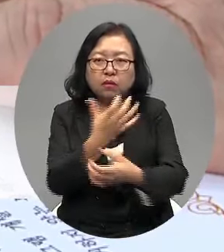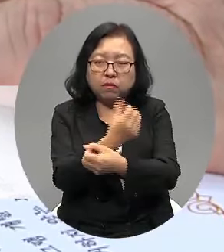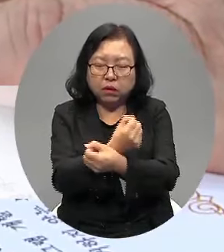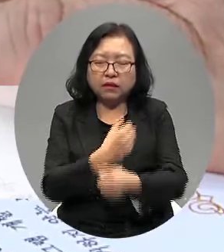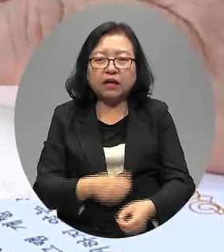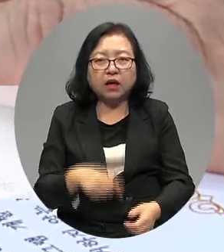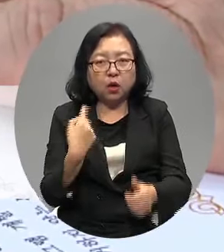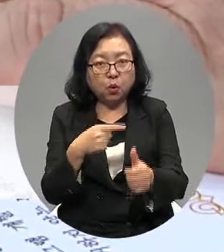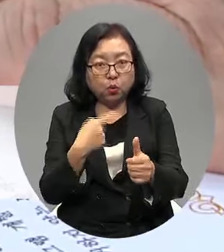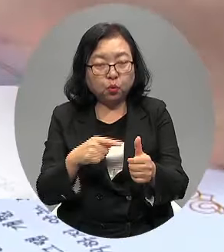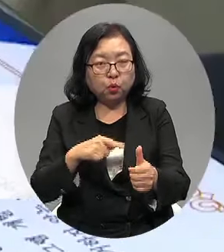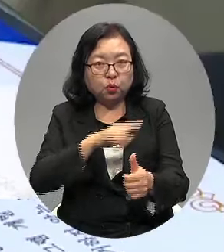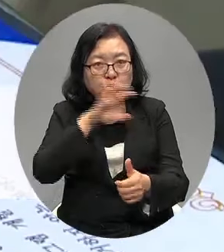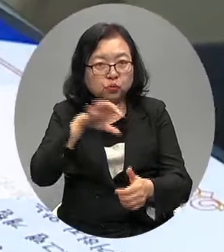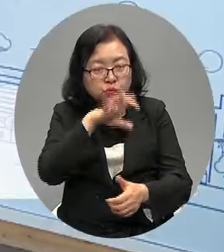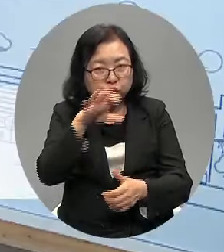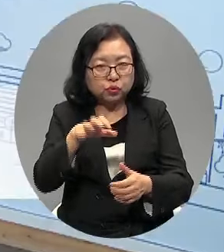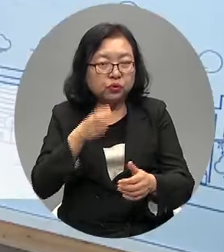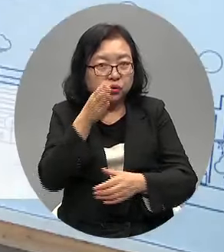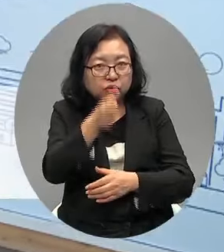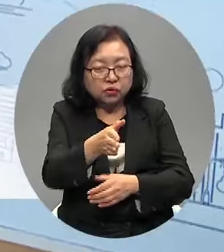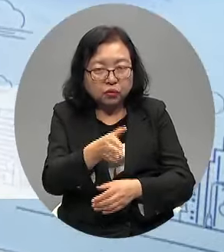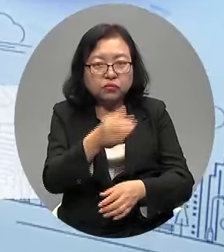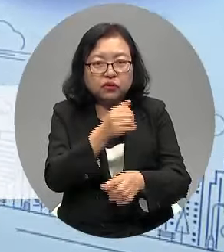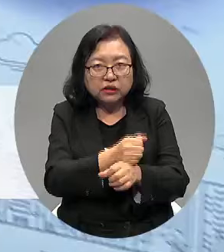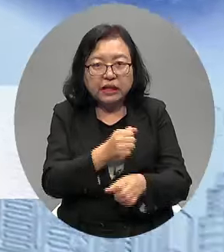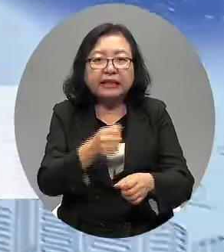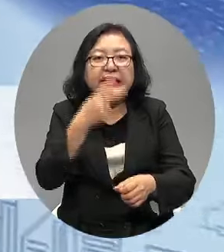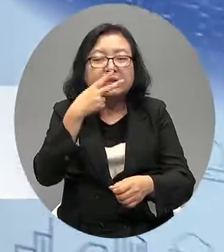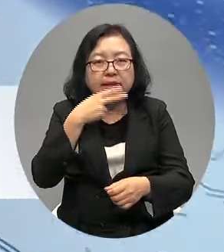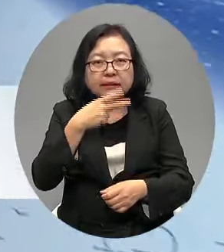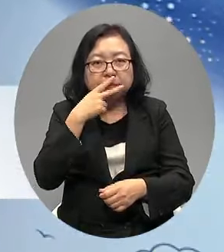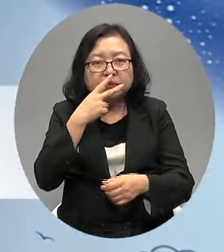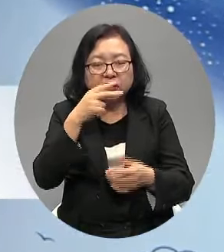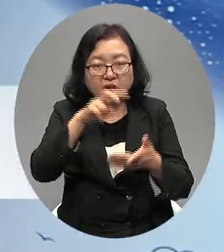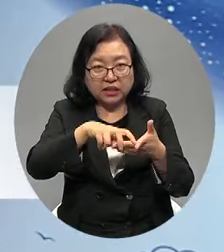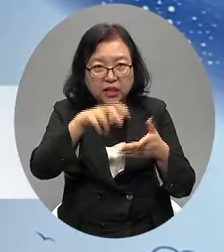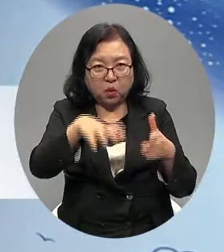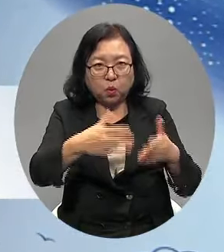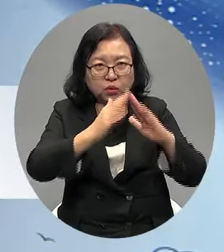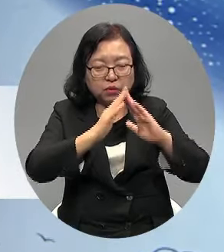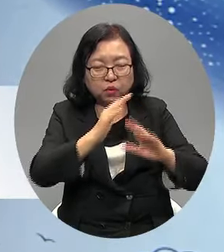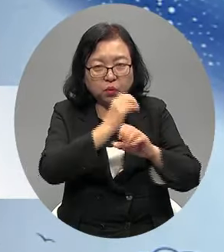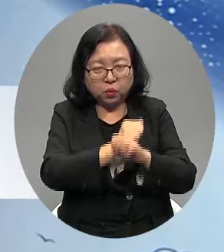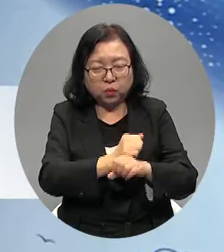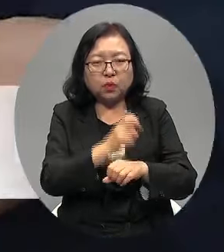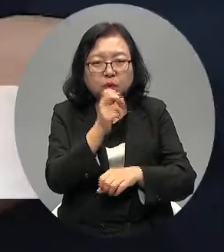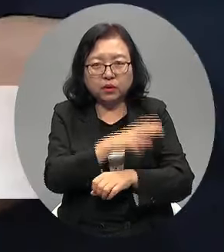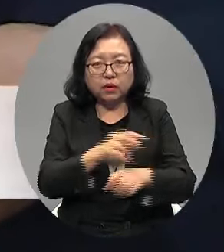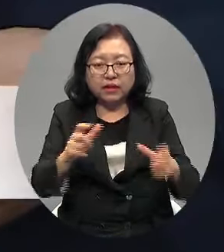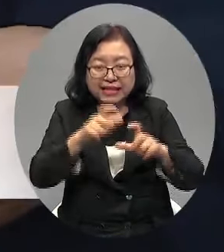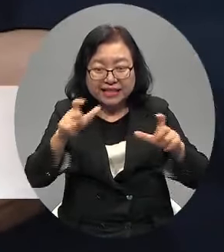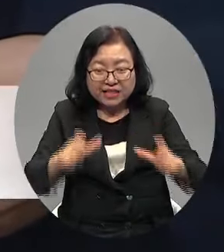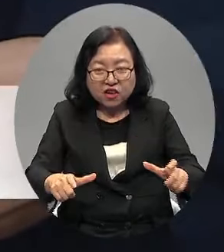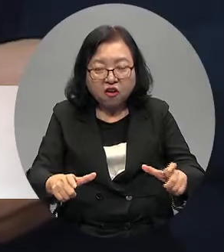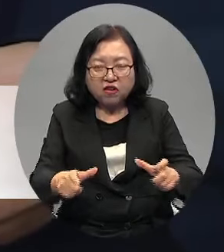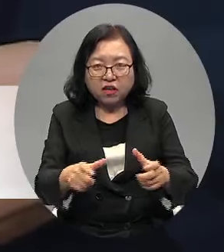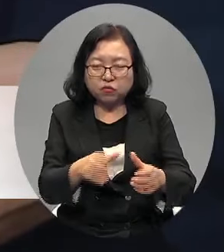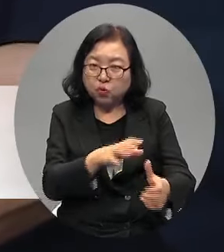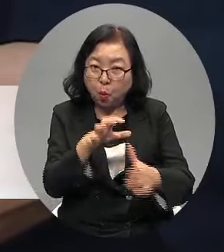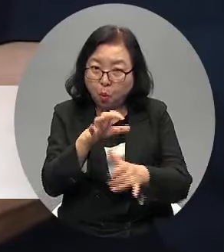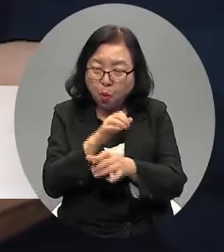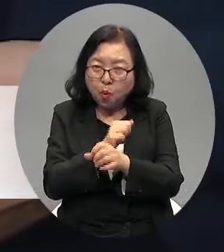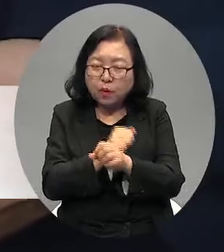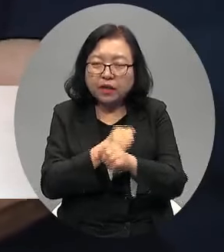교육훈련 전문기관인 더본 외식산업개발원 음성센터를 설치하고 지역 농특산물을 활용한 메뉴 개발과